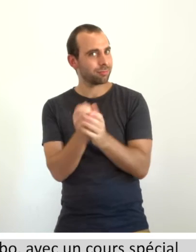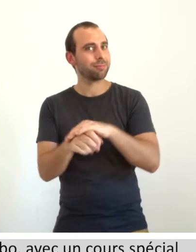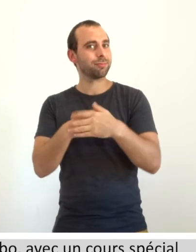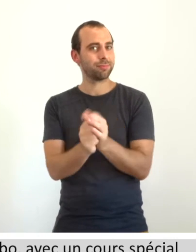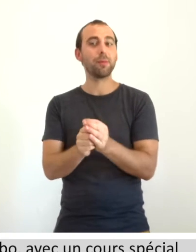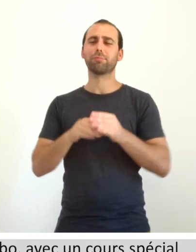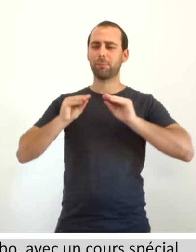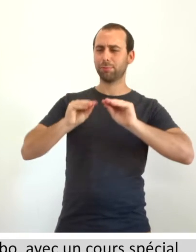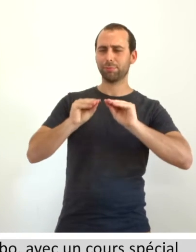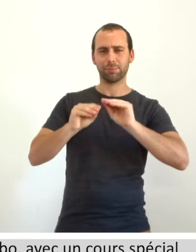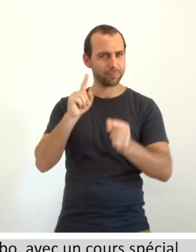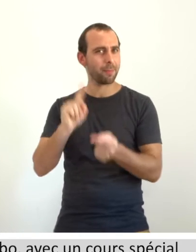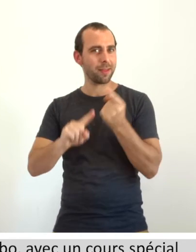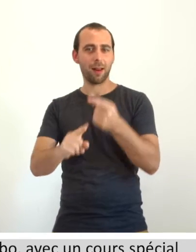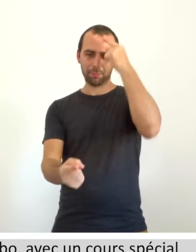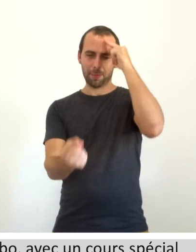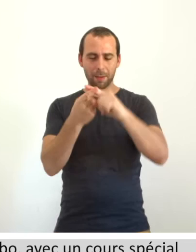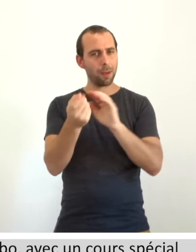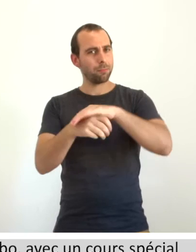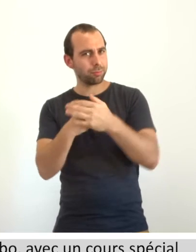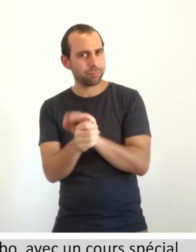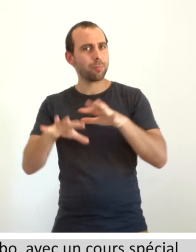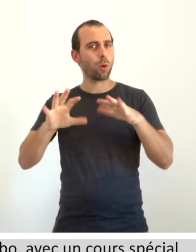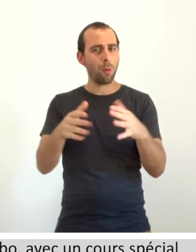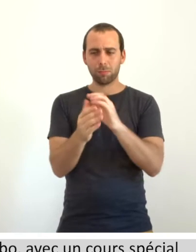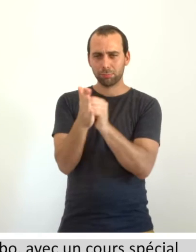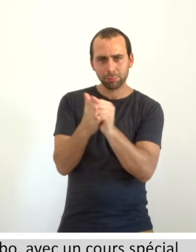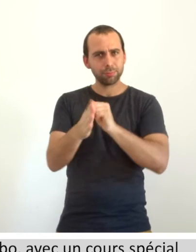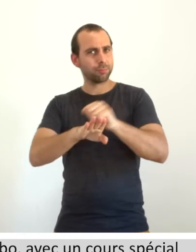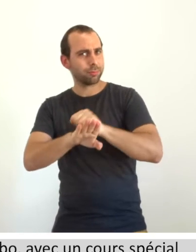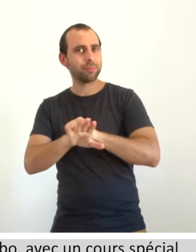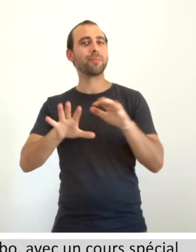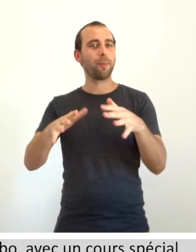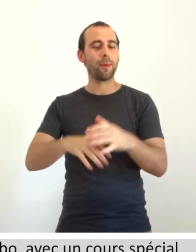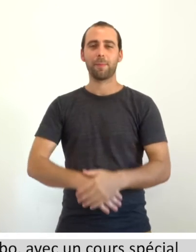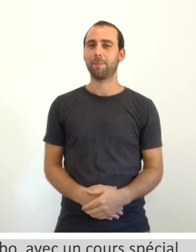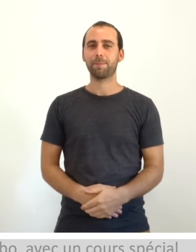classe, passage obligatoire au lavabo avec un cours spécial sur le lavage puis le séchage des mains.